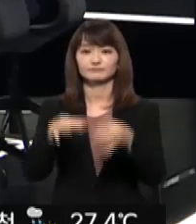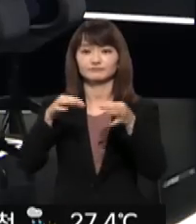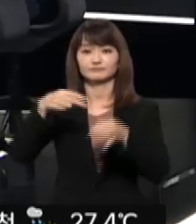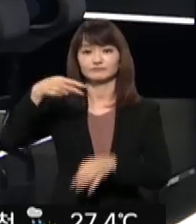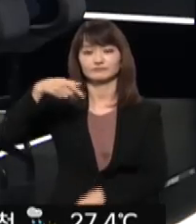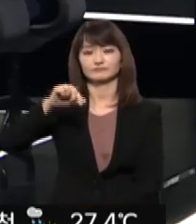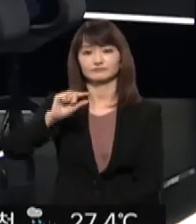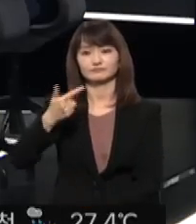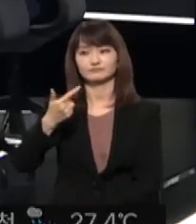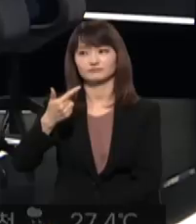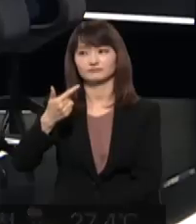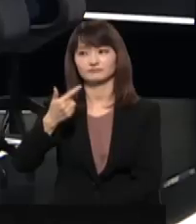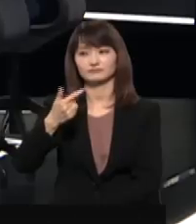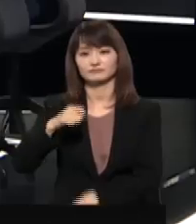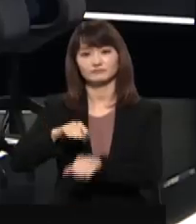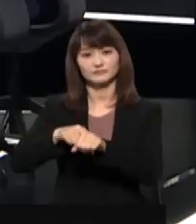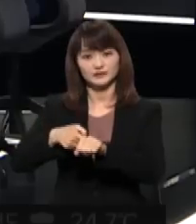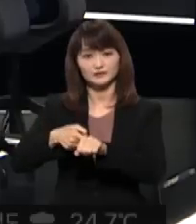의원에 대한